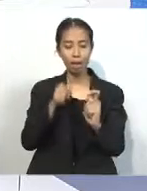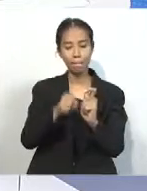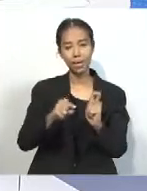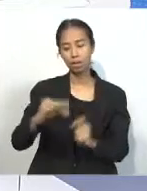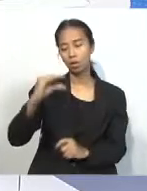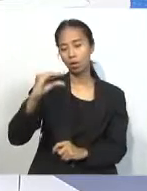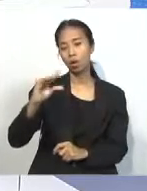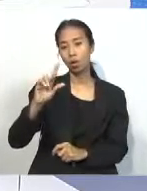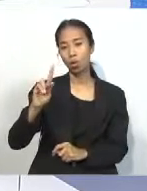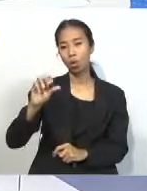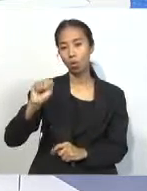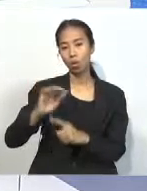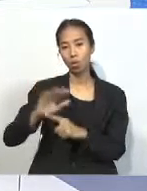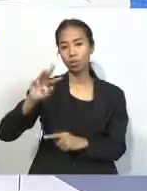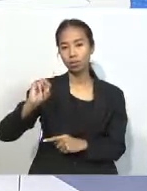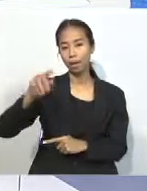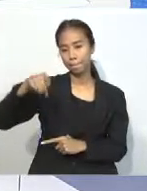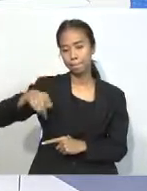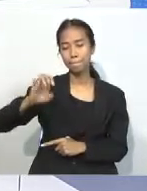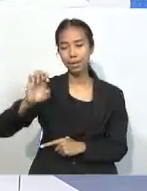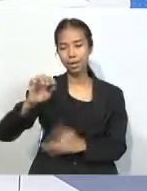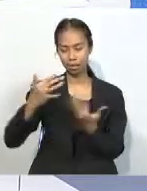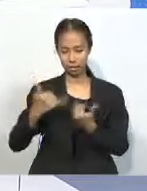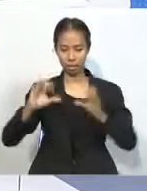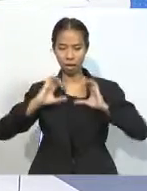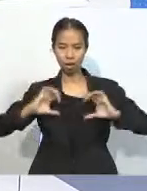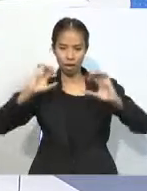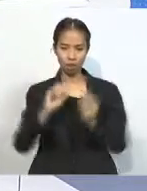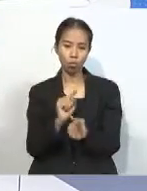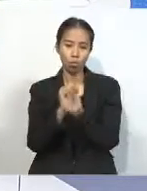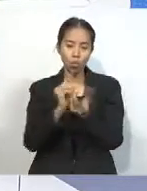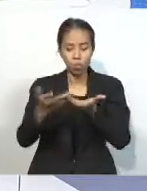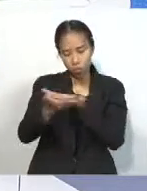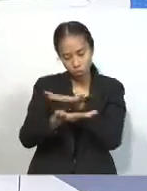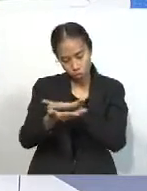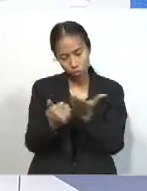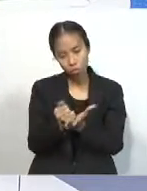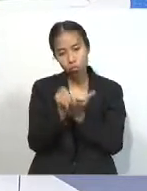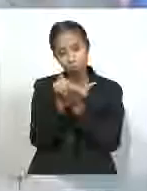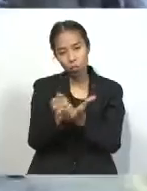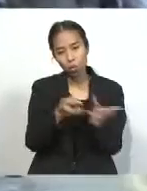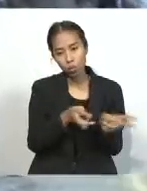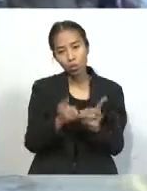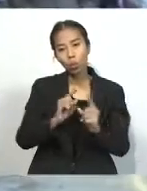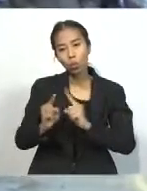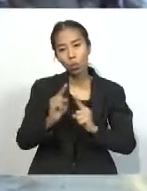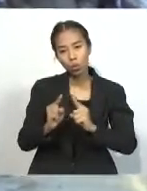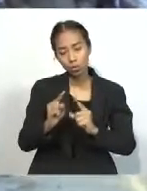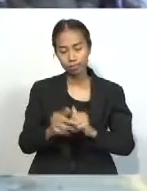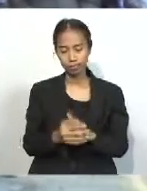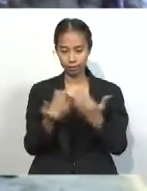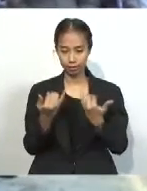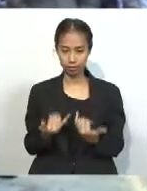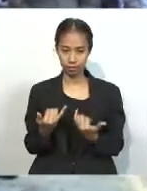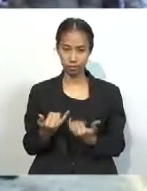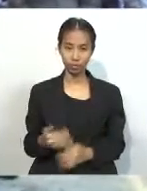เนี่ยเขาเจอปัญหานี้นะคะภาครัฐก็เลยไปพูดคุยหาแนวทางในการให้ความช่วยเหลือนายกอบศักดิ์ภูตระกูลรัฐมนตรีประ